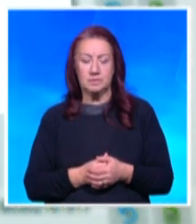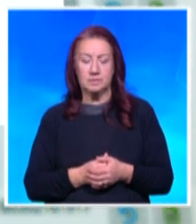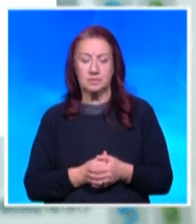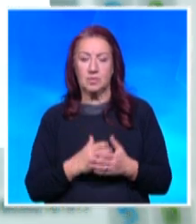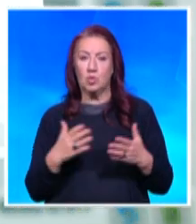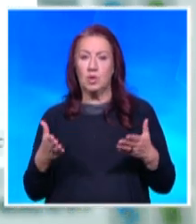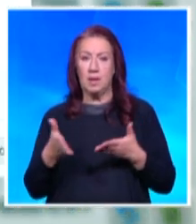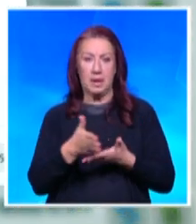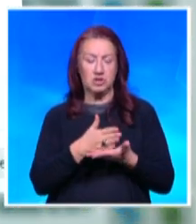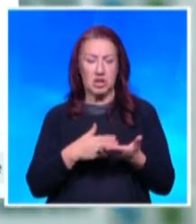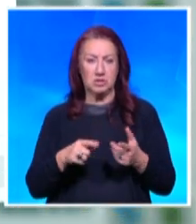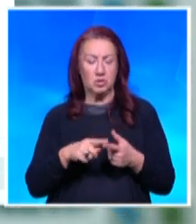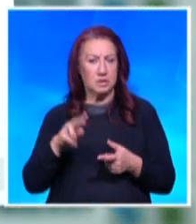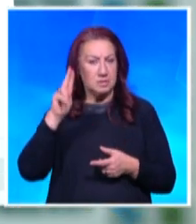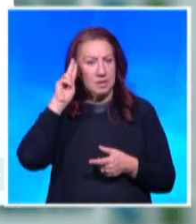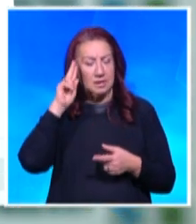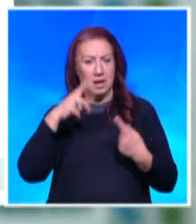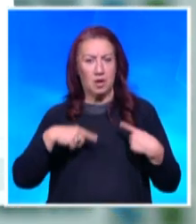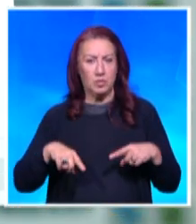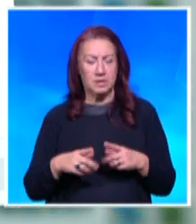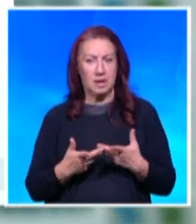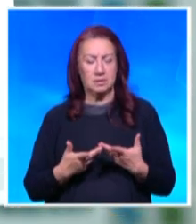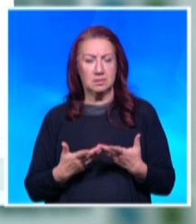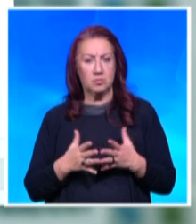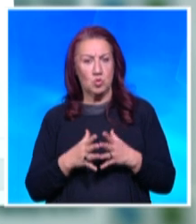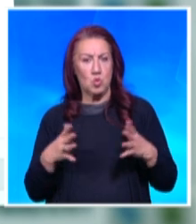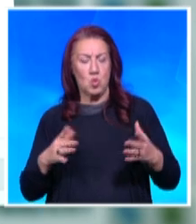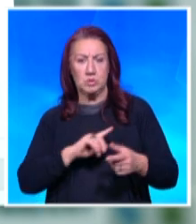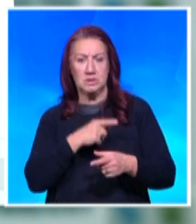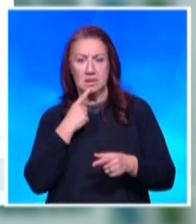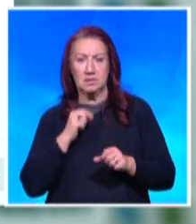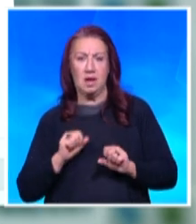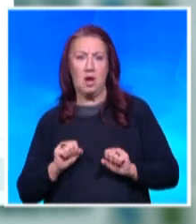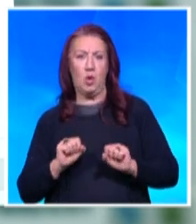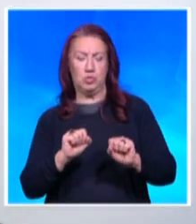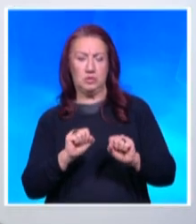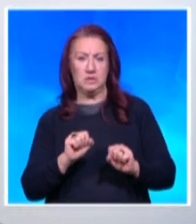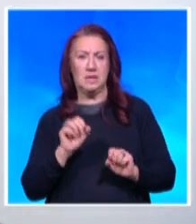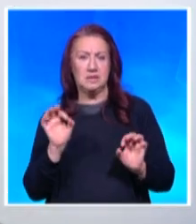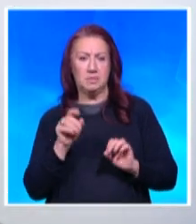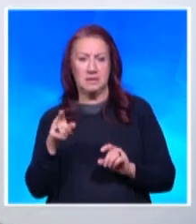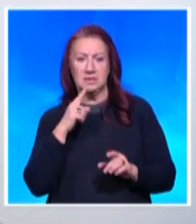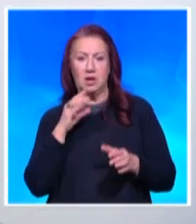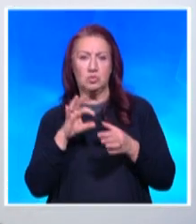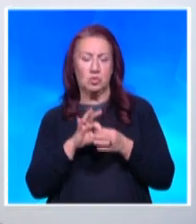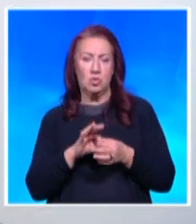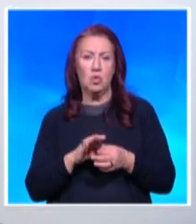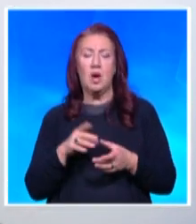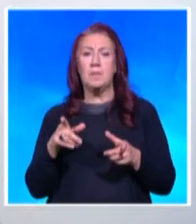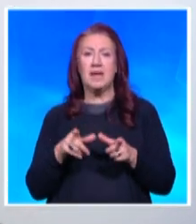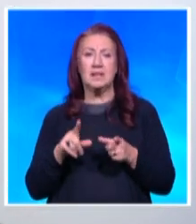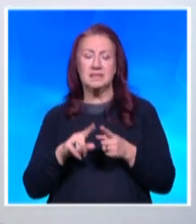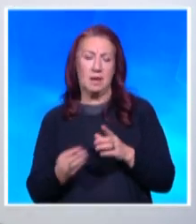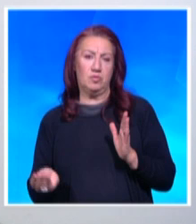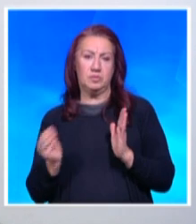част от изпълкома много силна опозиция по отношение на това Михаил Касабов да бъде вписан. И за хубаво ли, за лошо,